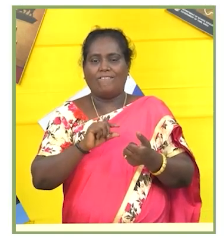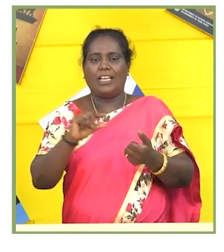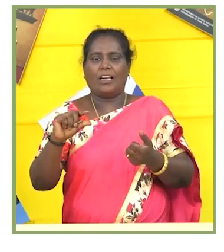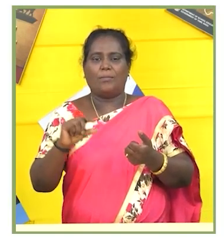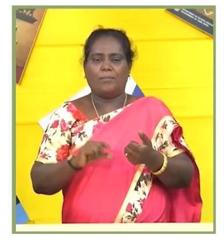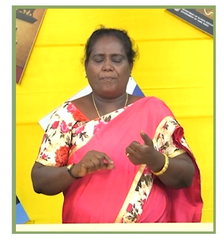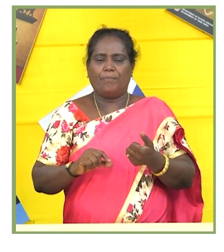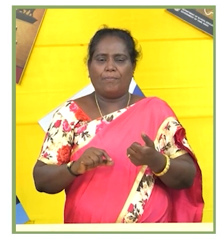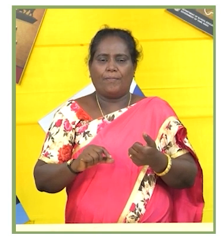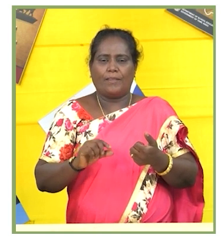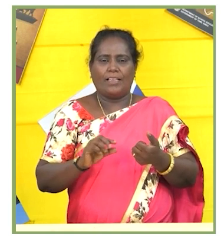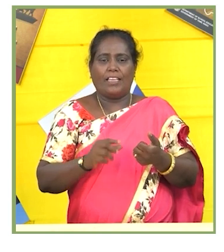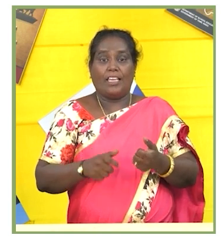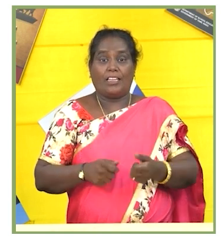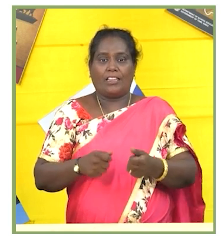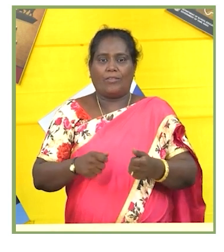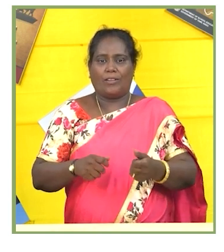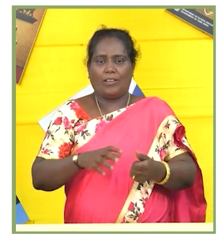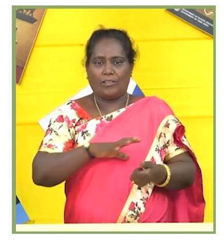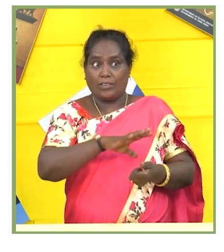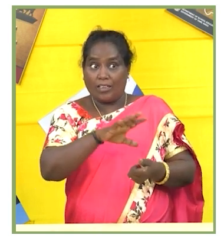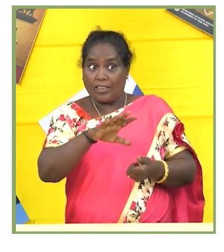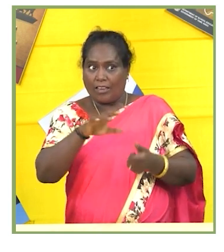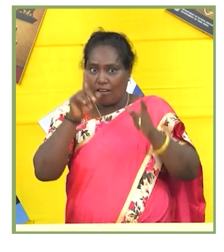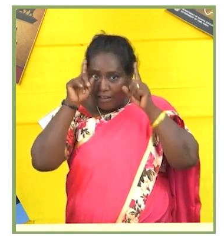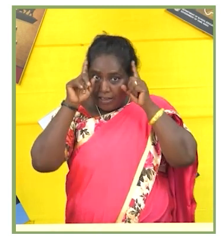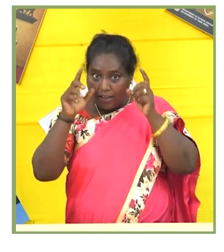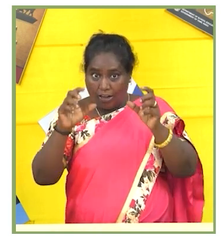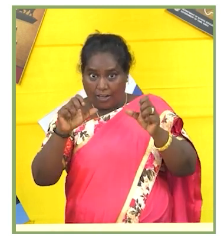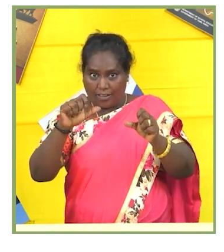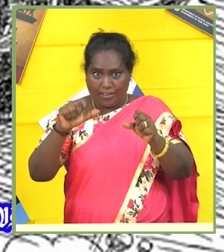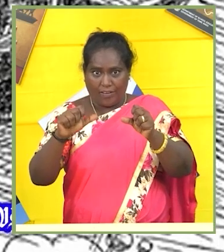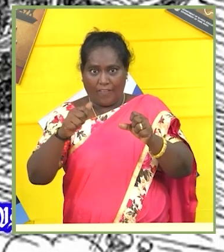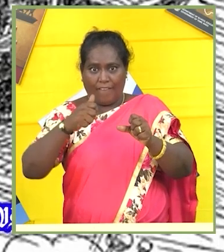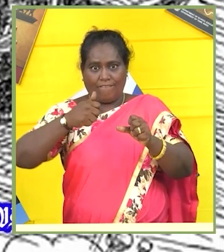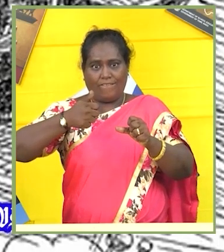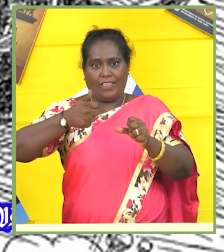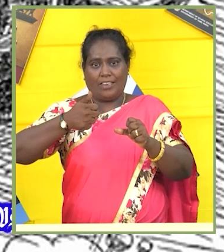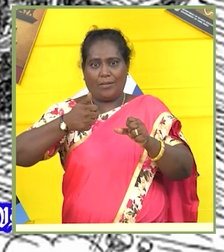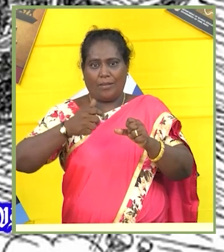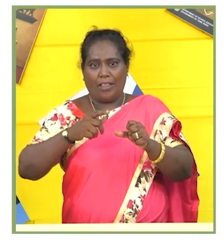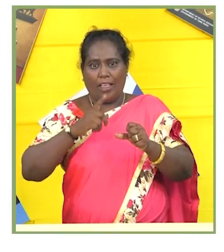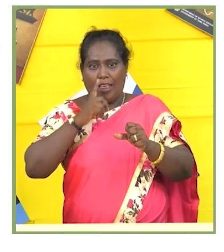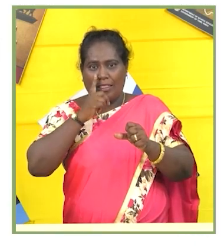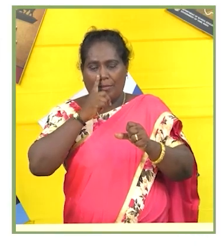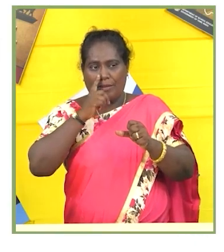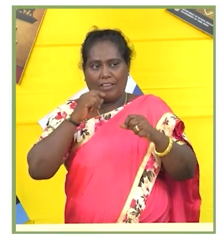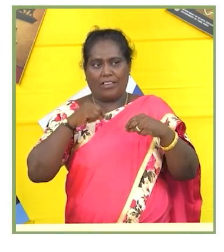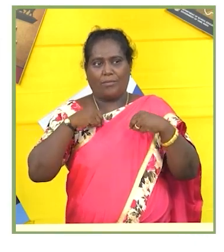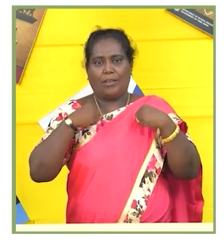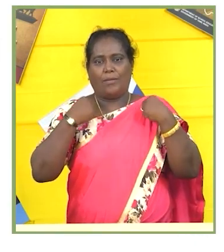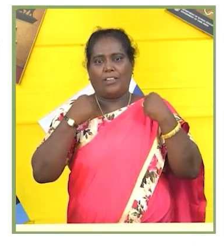கலித்தொகையில் 106வது பாடல், அடிவரையறை 7-10 வரைக்கும். அந்த பாடல் பார்த்தீங்கன்னா,